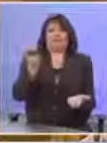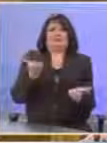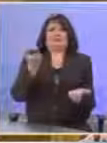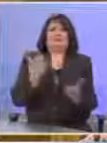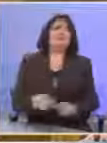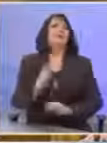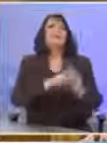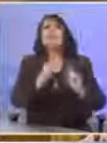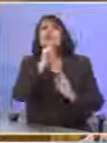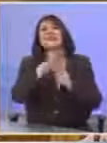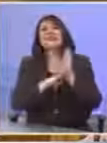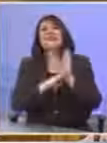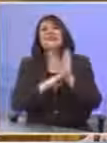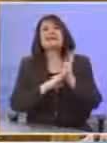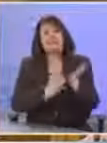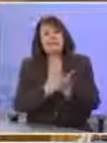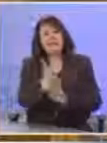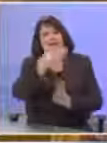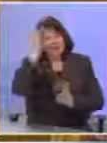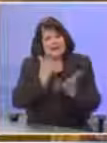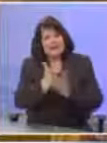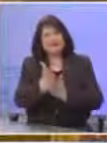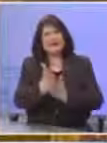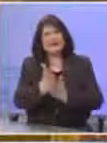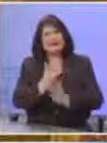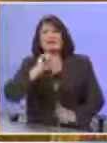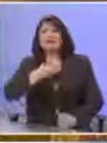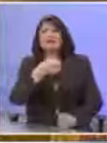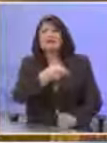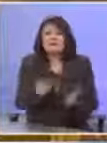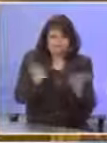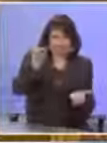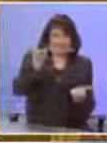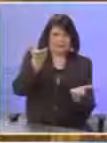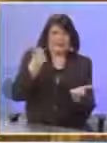νομικό επίπεδο και ποια δεοντολογία σε ηθικό επίπεδο επιτάσσουν αυτή την αντιστοιχία?